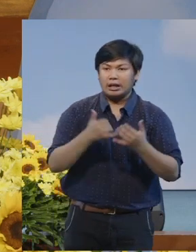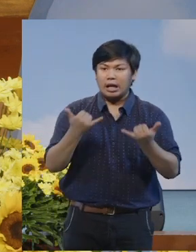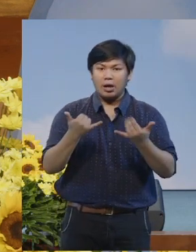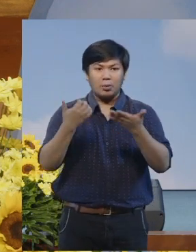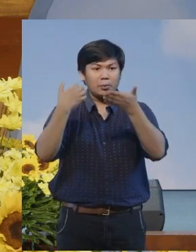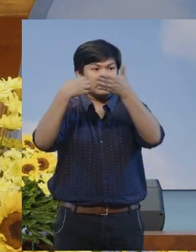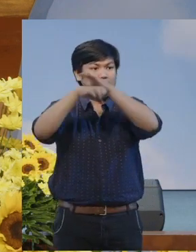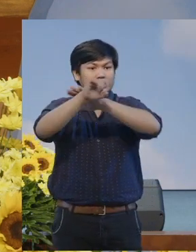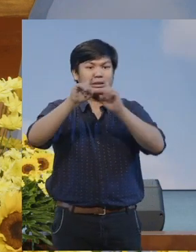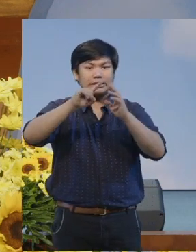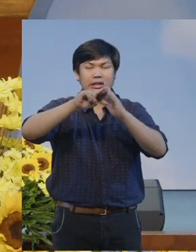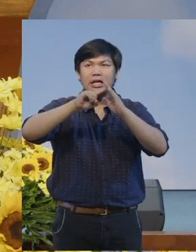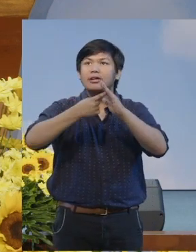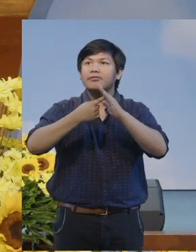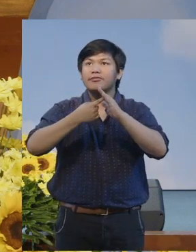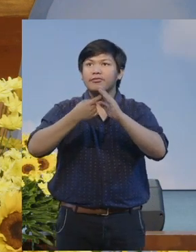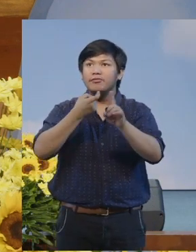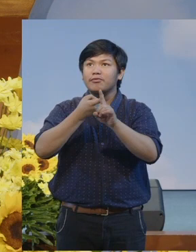nagumpisa siya